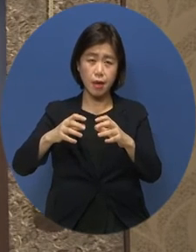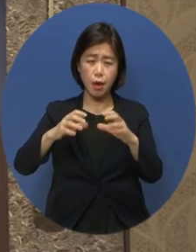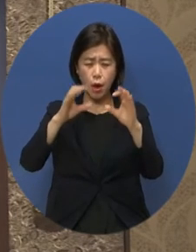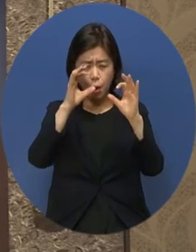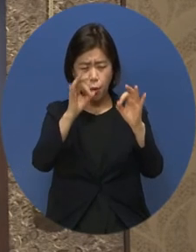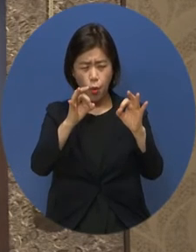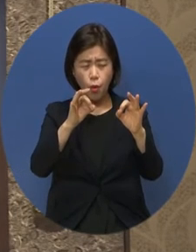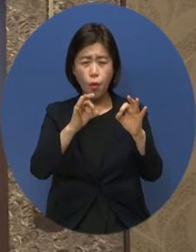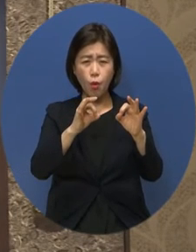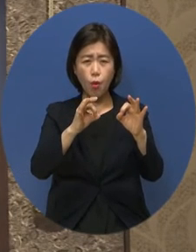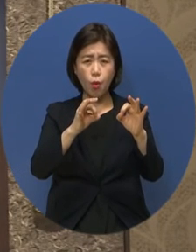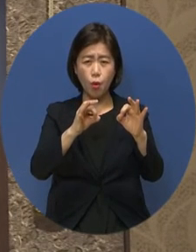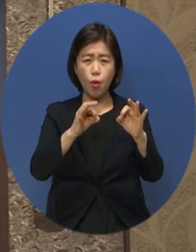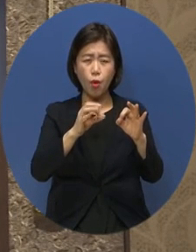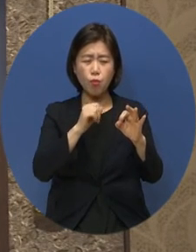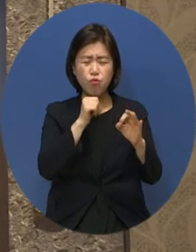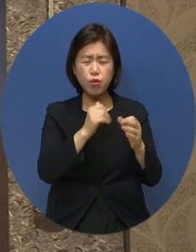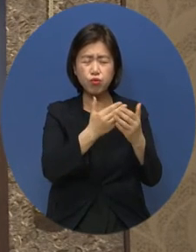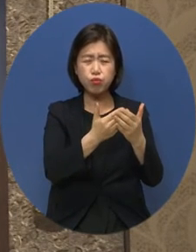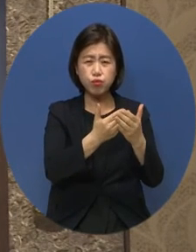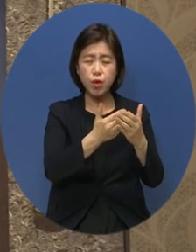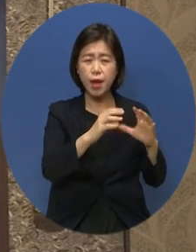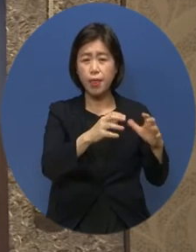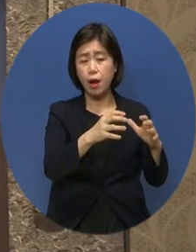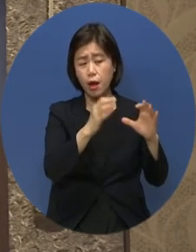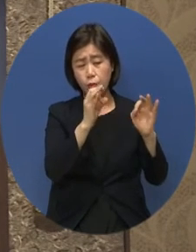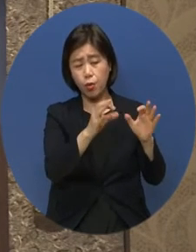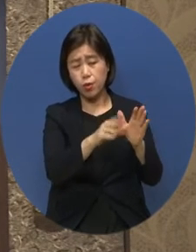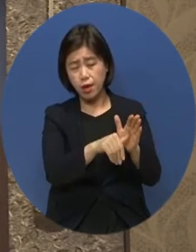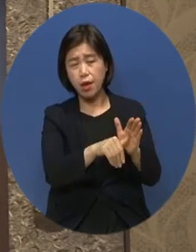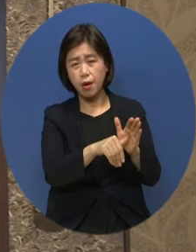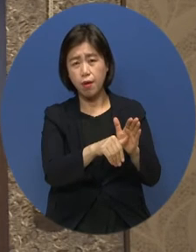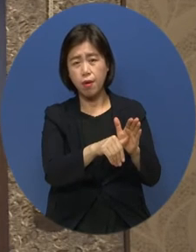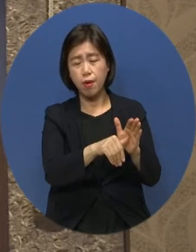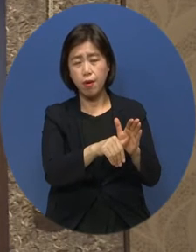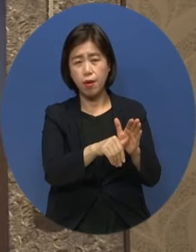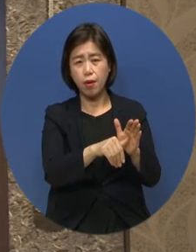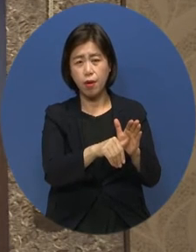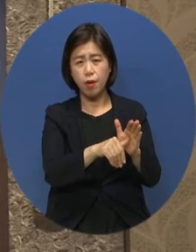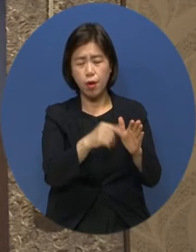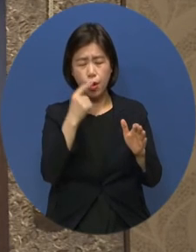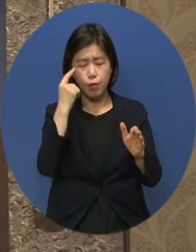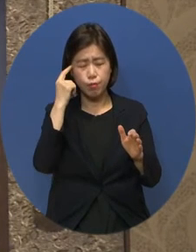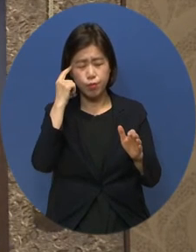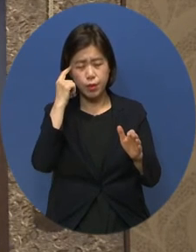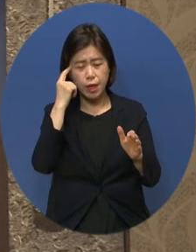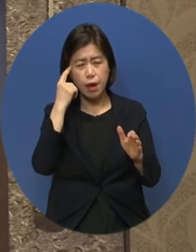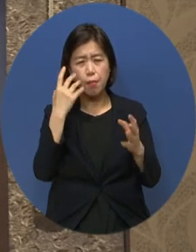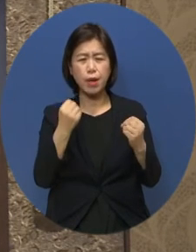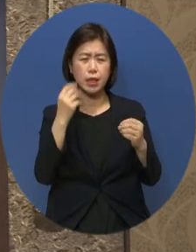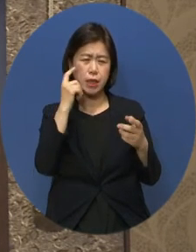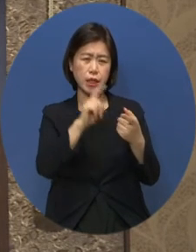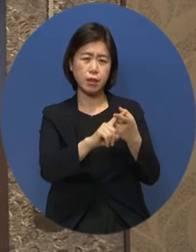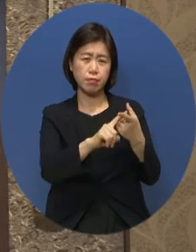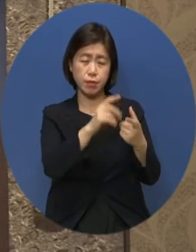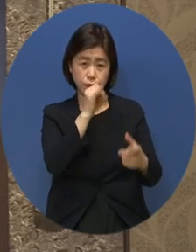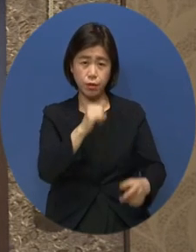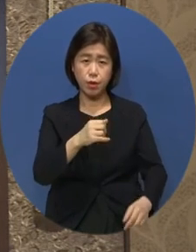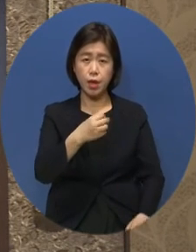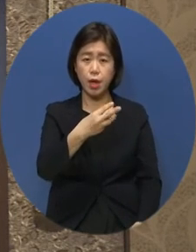않겠느냐 이것을 종단 지도부를 설득을 해서 몽골 미얀마 라오스 네팔